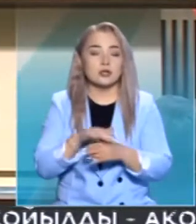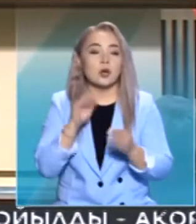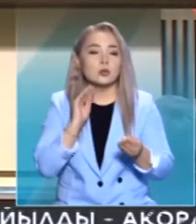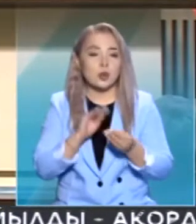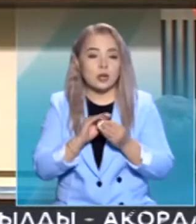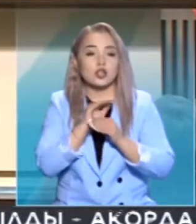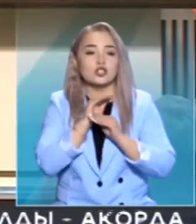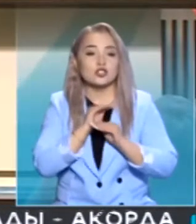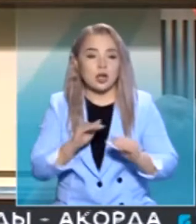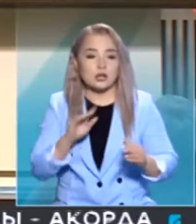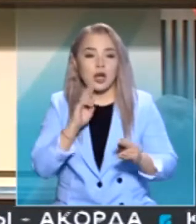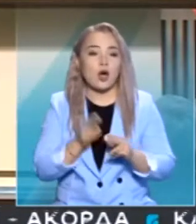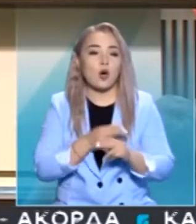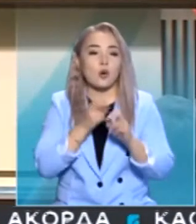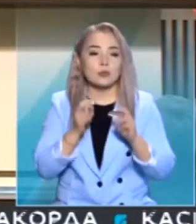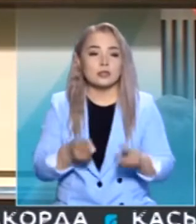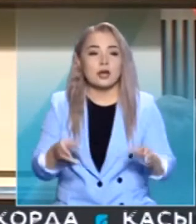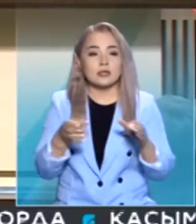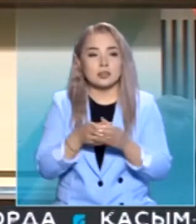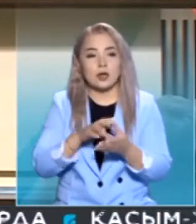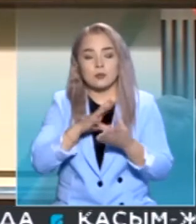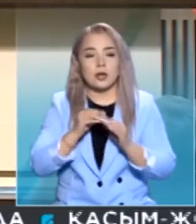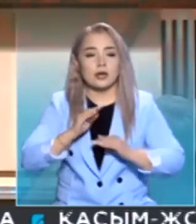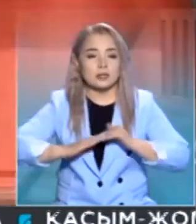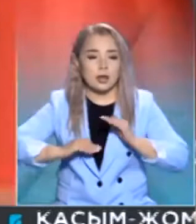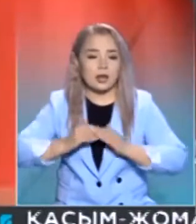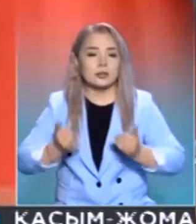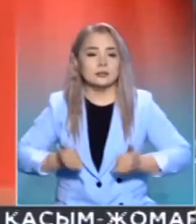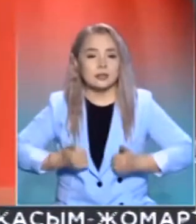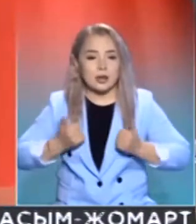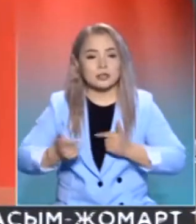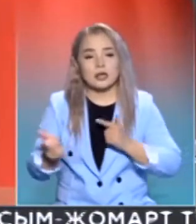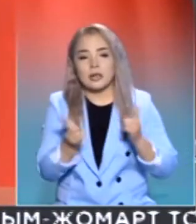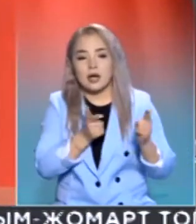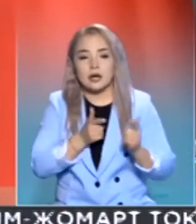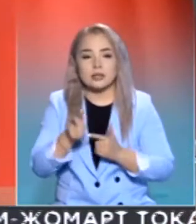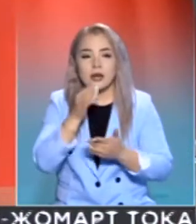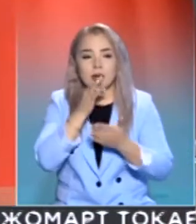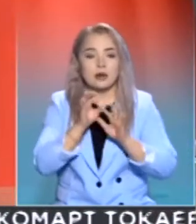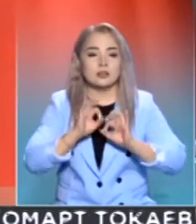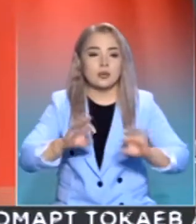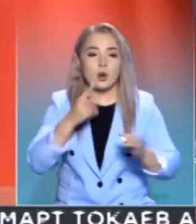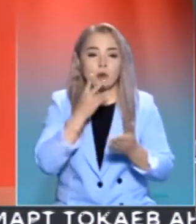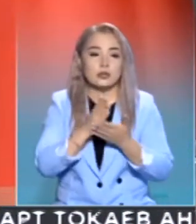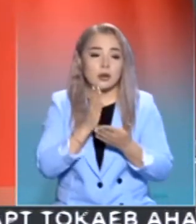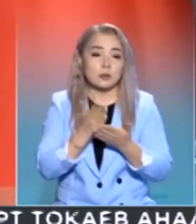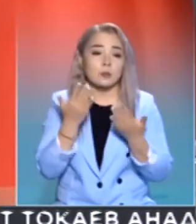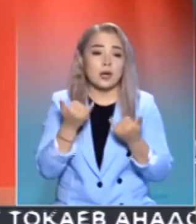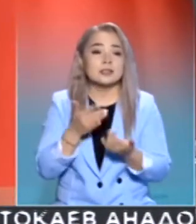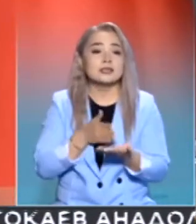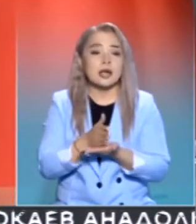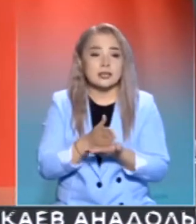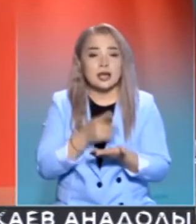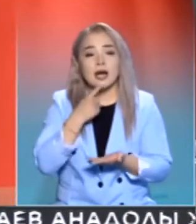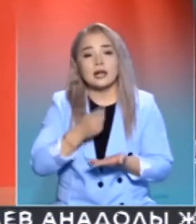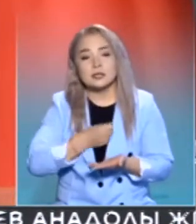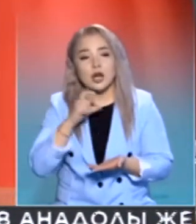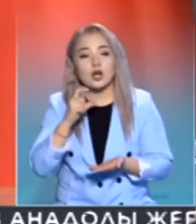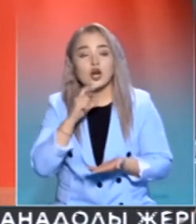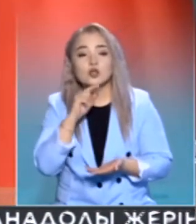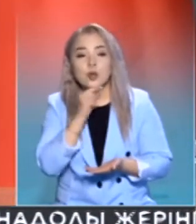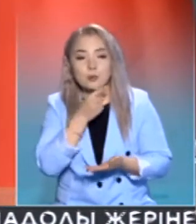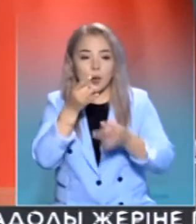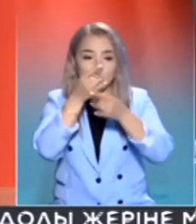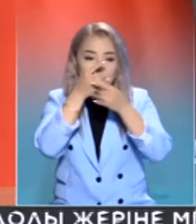men qaupsizdigi üçin biz qolımızdan kelgen närselerdi jasawğa dayın ekenimizdi tağı bir ret atap körsetemin. Siyasi, askeri,